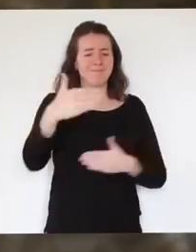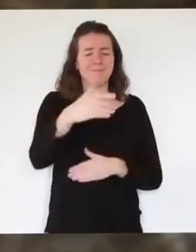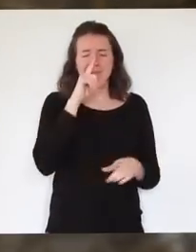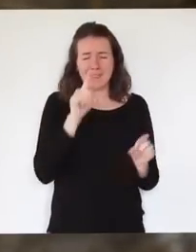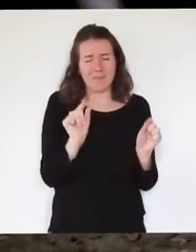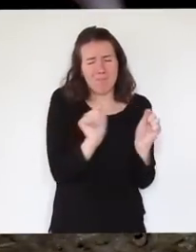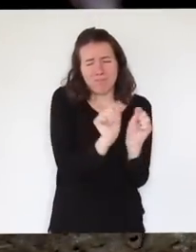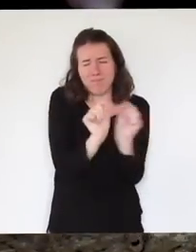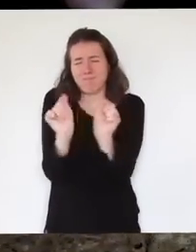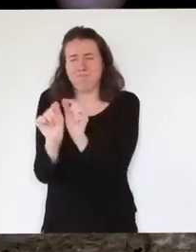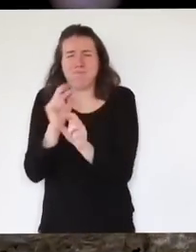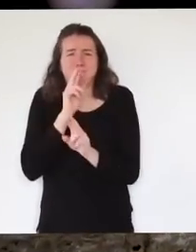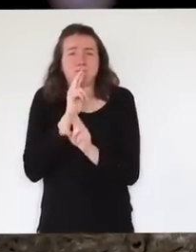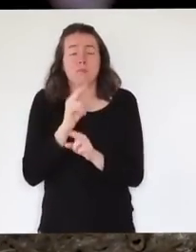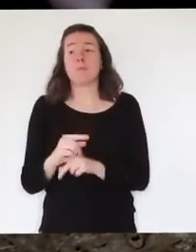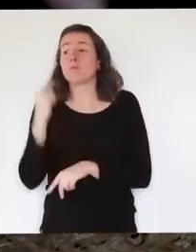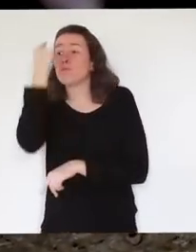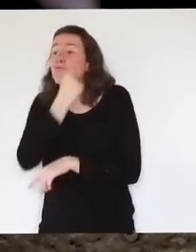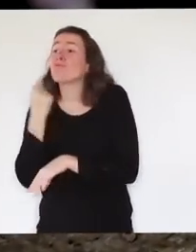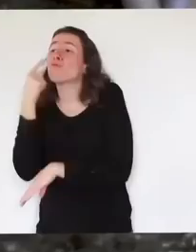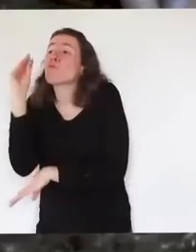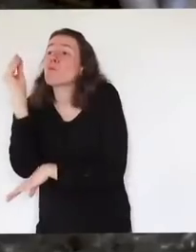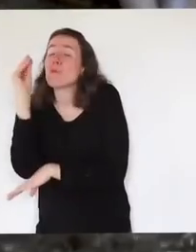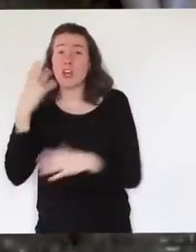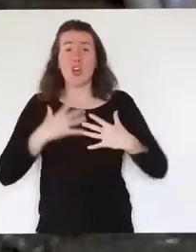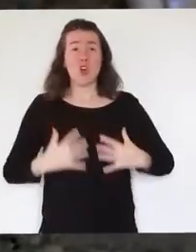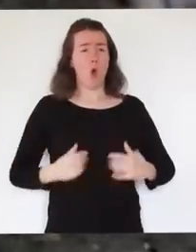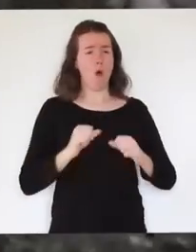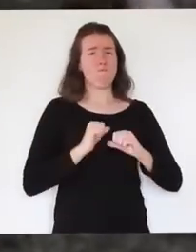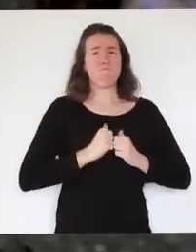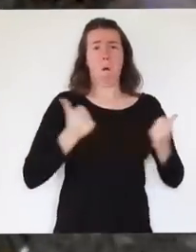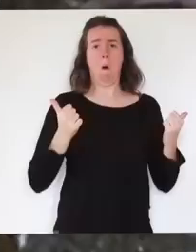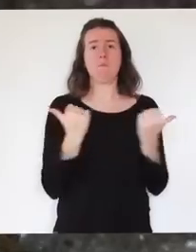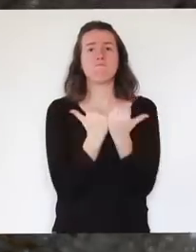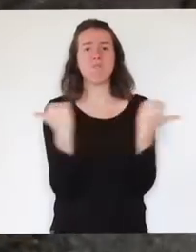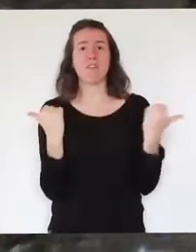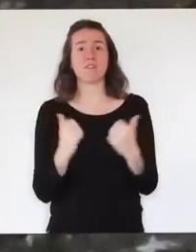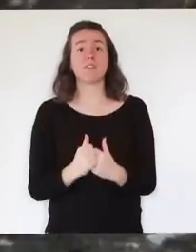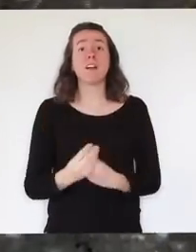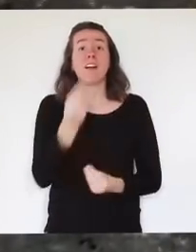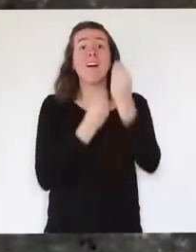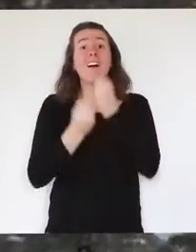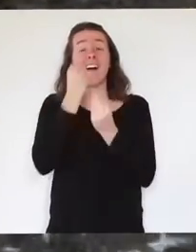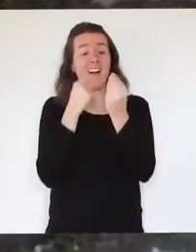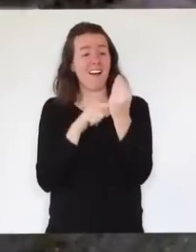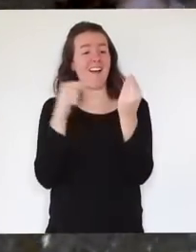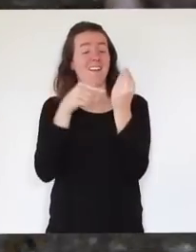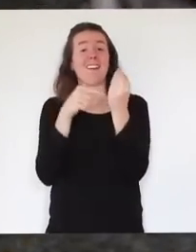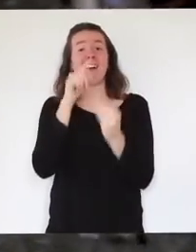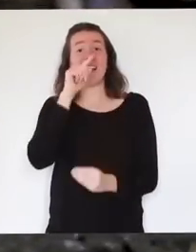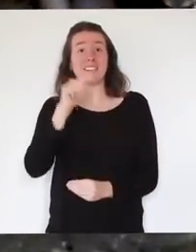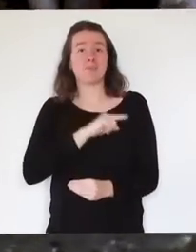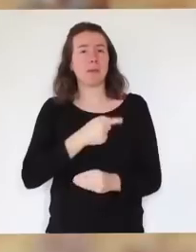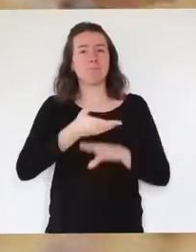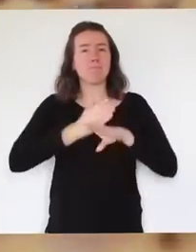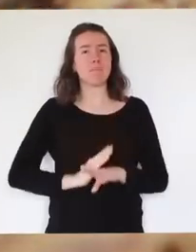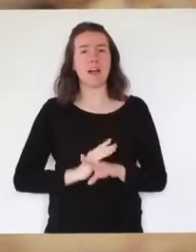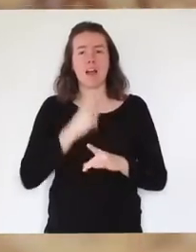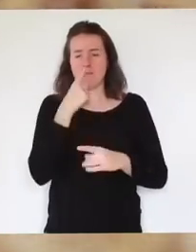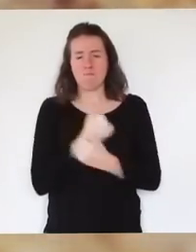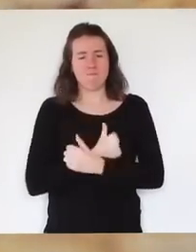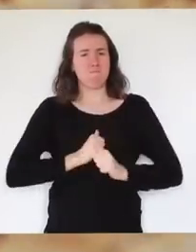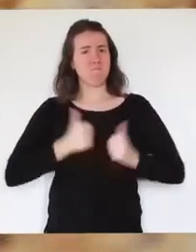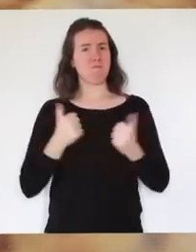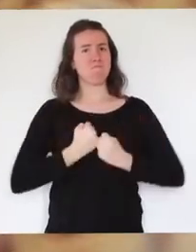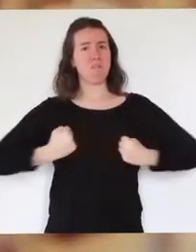Des têtes de poussins sur des corps de poulets. La nourriture est formulée pour que les poulets deviennent rapidement obèses. Dans cet